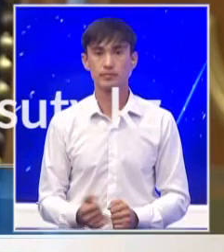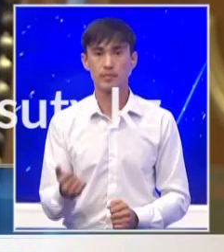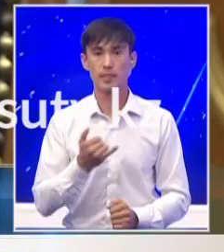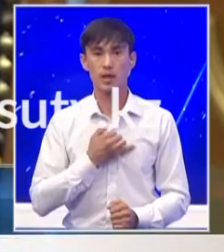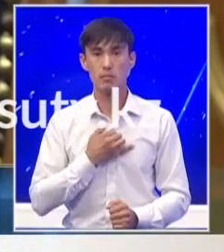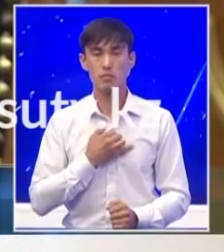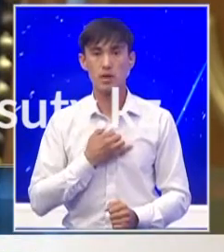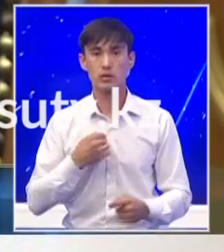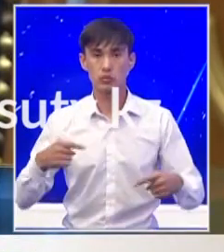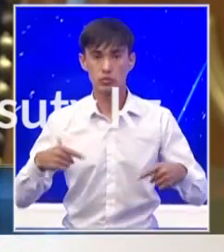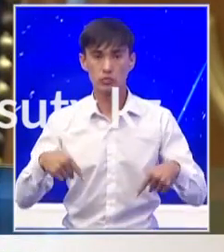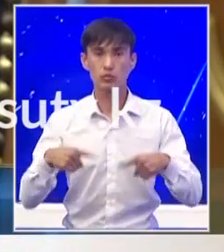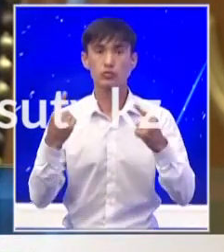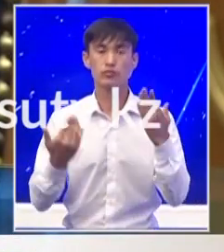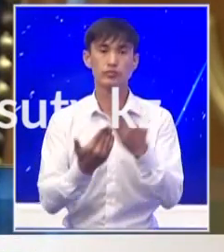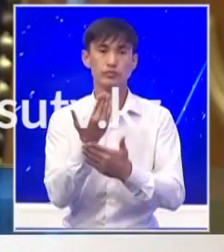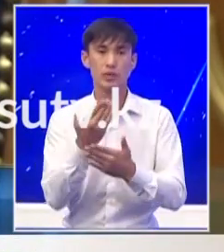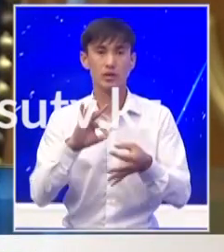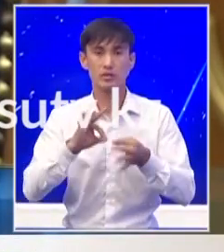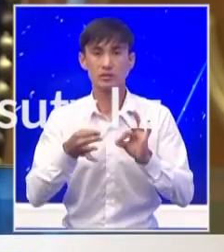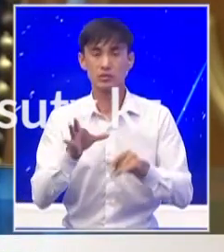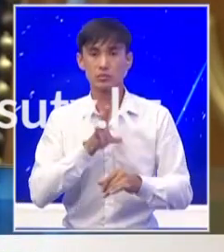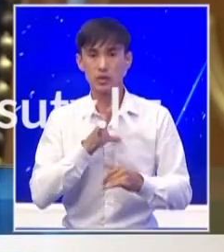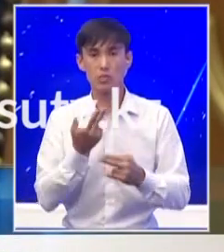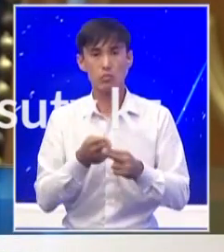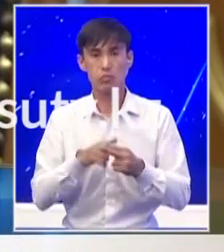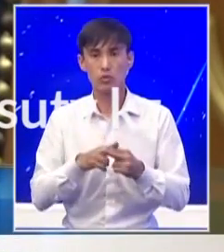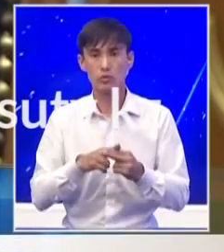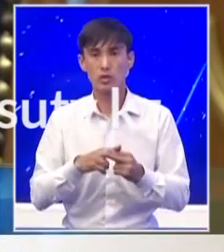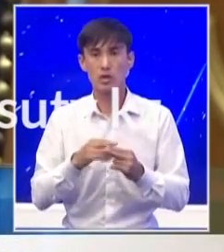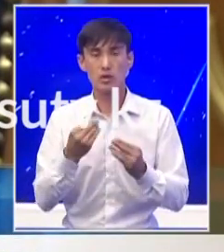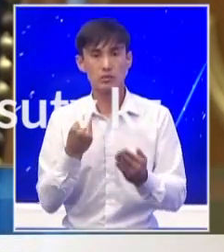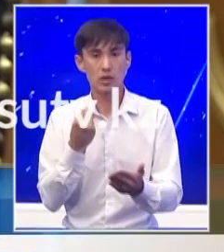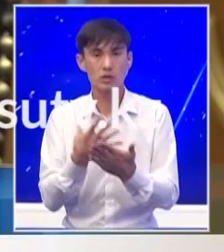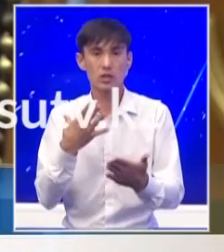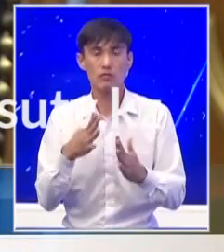Менің қайта қалпыма келуім өте қиын болды. Сондықтан бұл нәтижемді жоғары бағалап